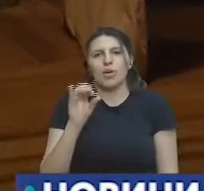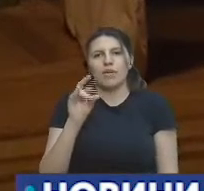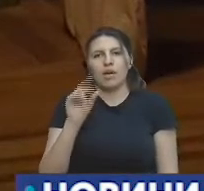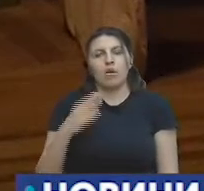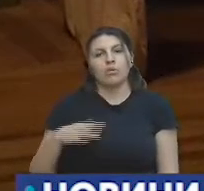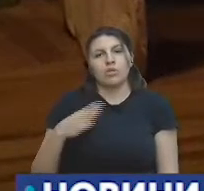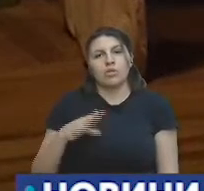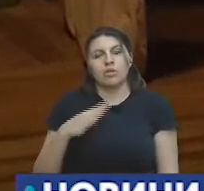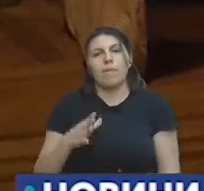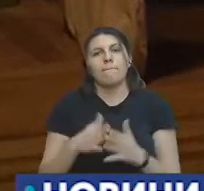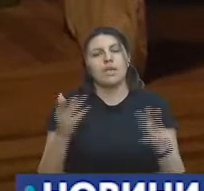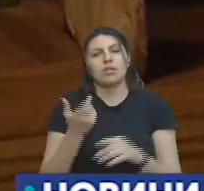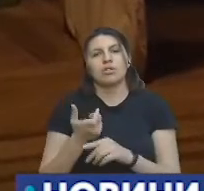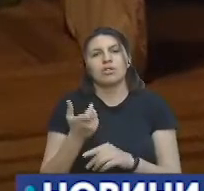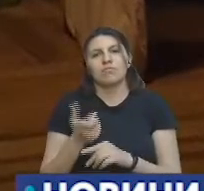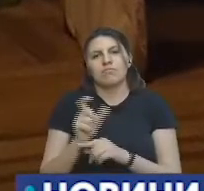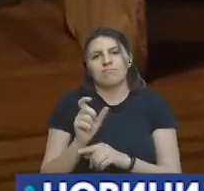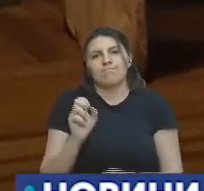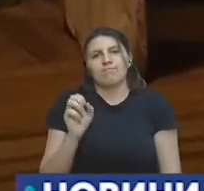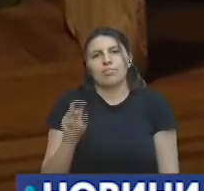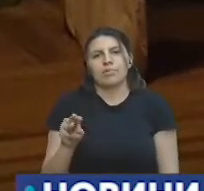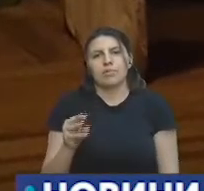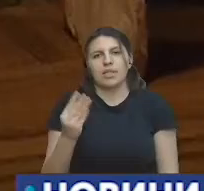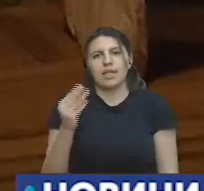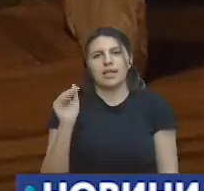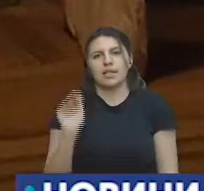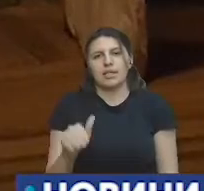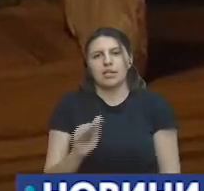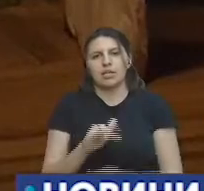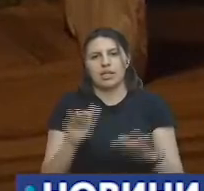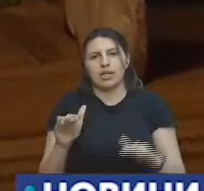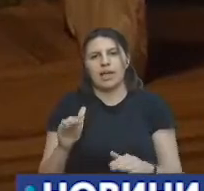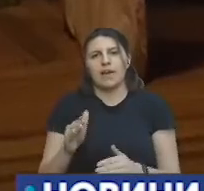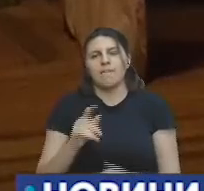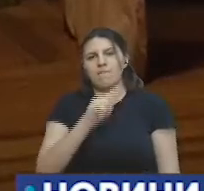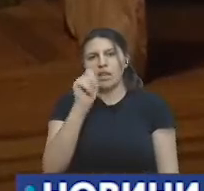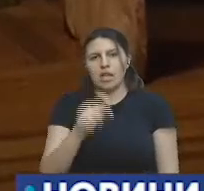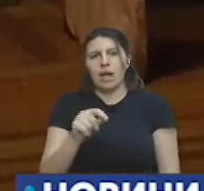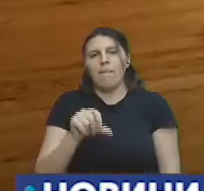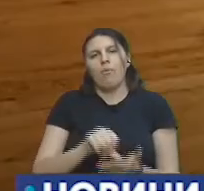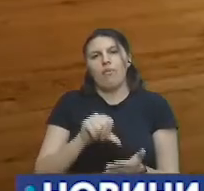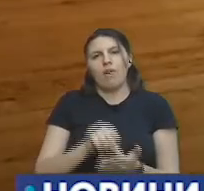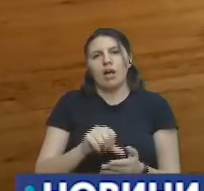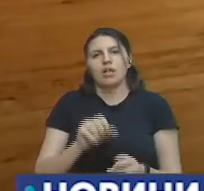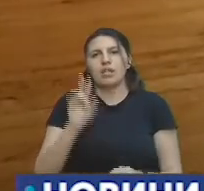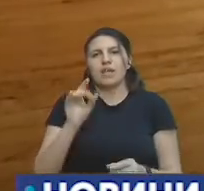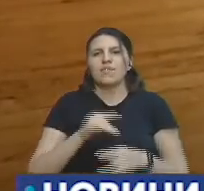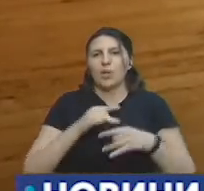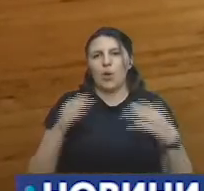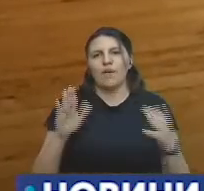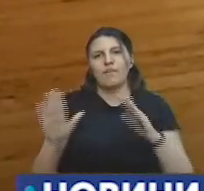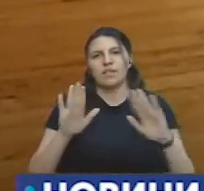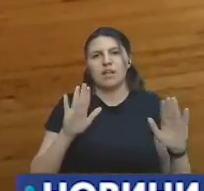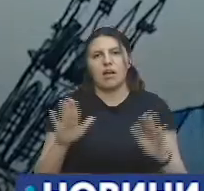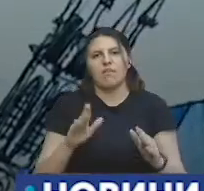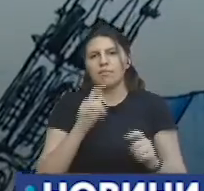ніж 3 тисячі дітей війни побувають на святкових виставах, отримують подарунки. За благодійним проєктом,